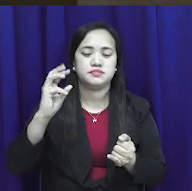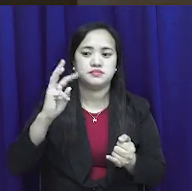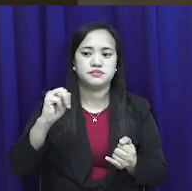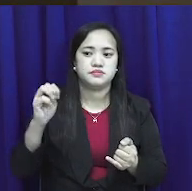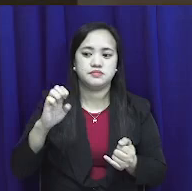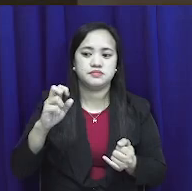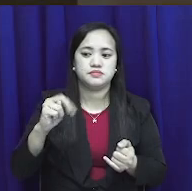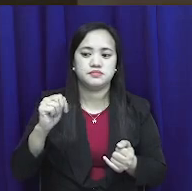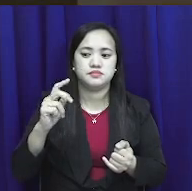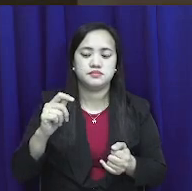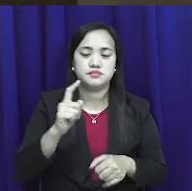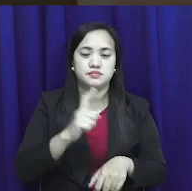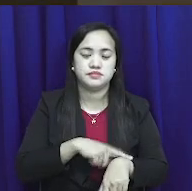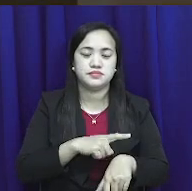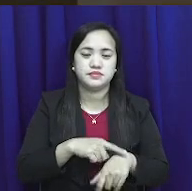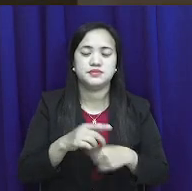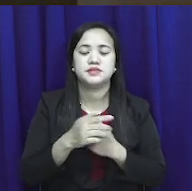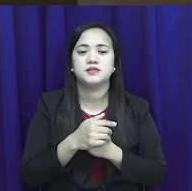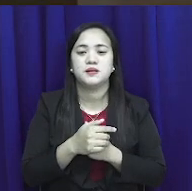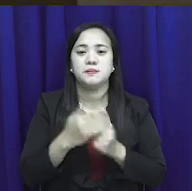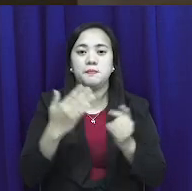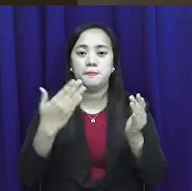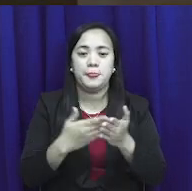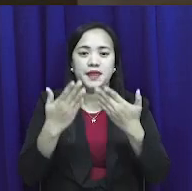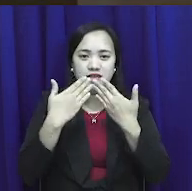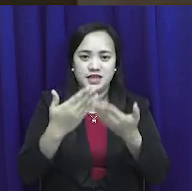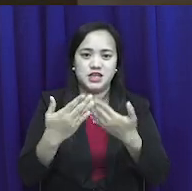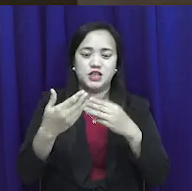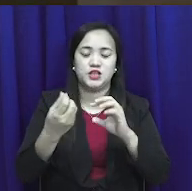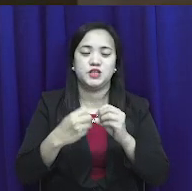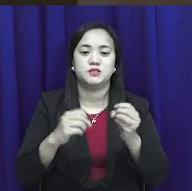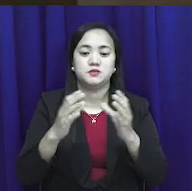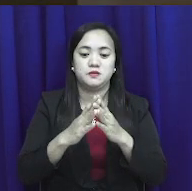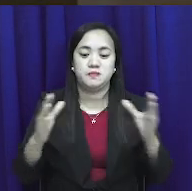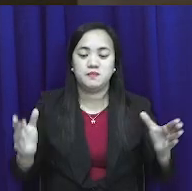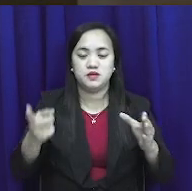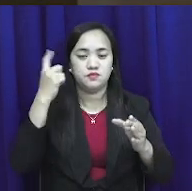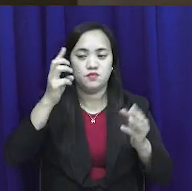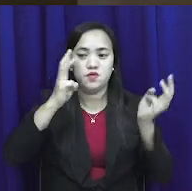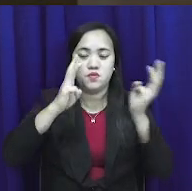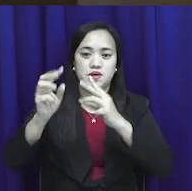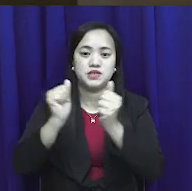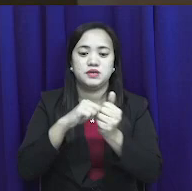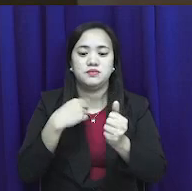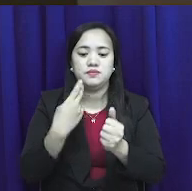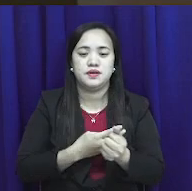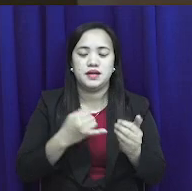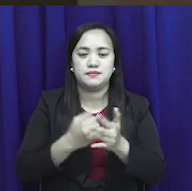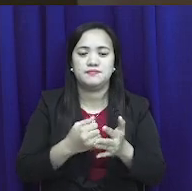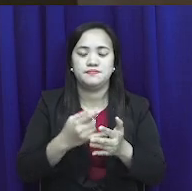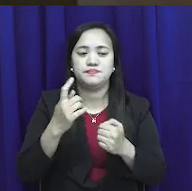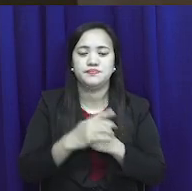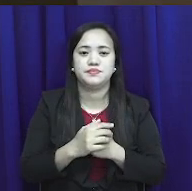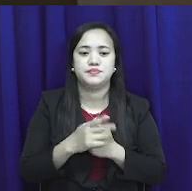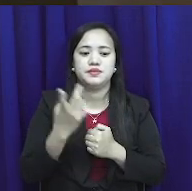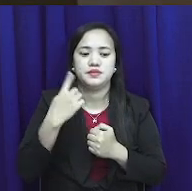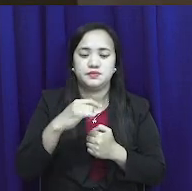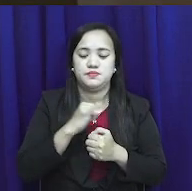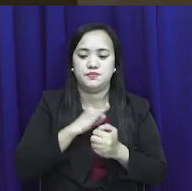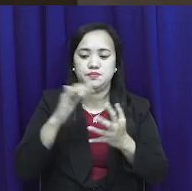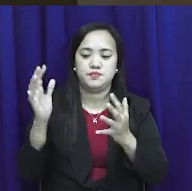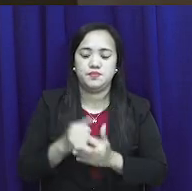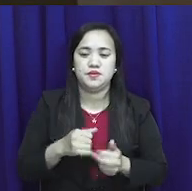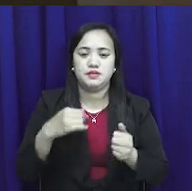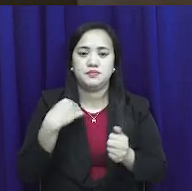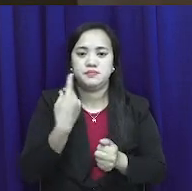po namin yan alr and muli maram Maraming salamat po sa inyo pong pagsubaybay sa programa po na ito ang kagustuhan lamang po